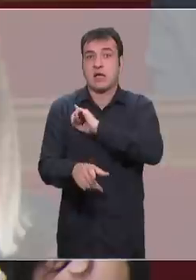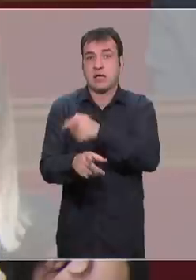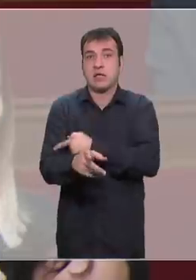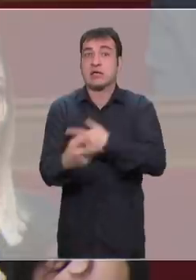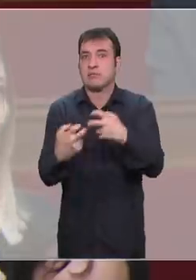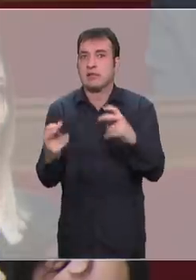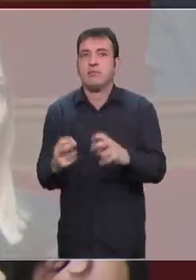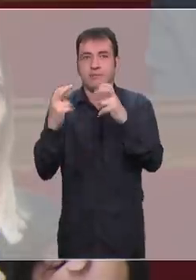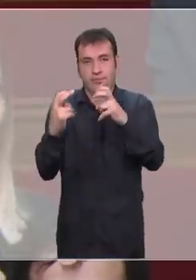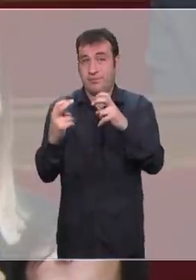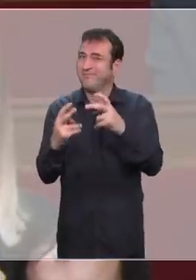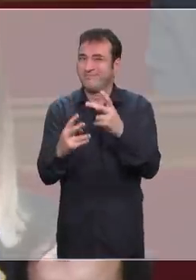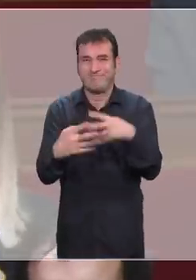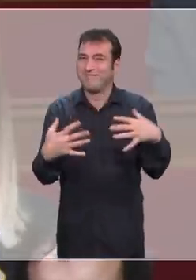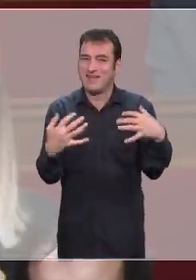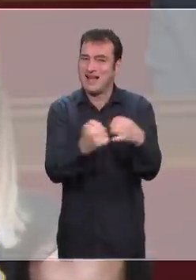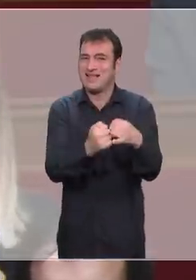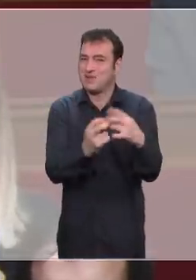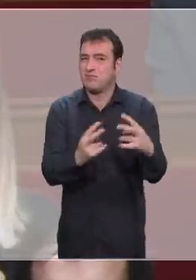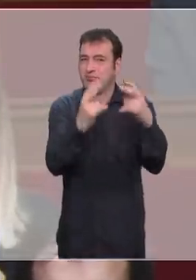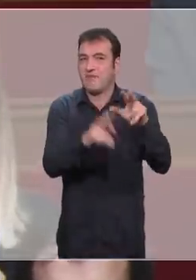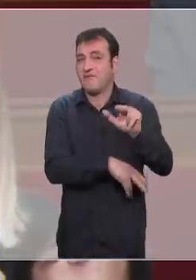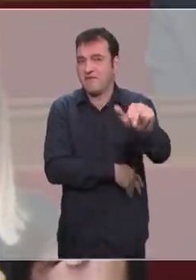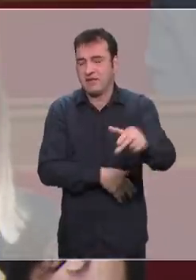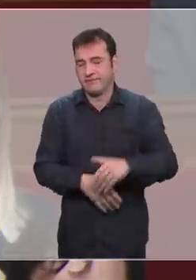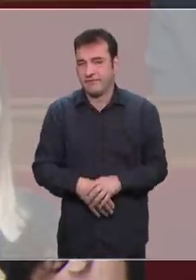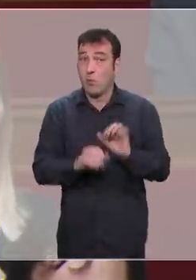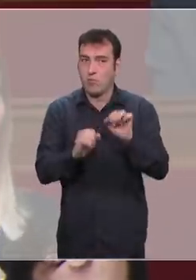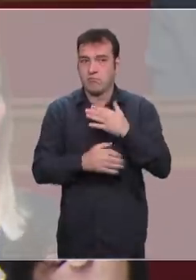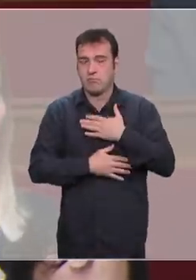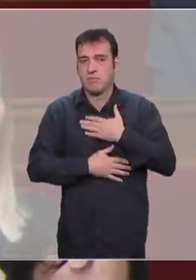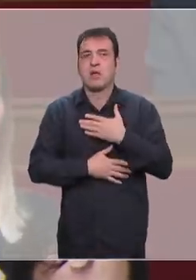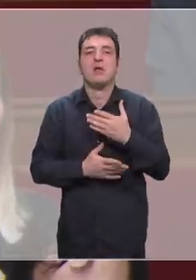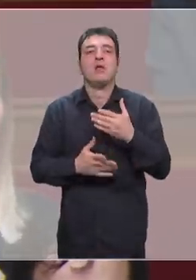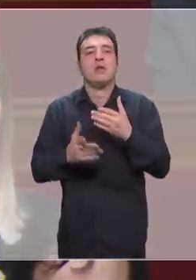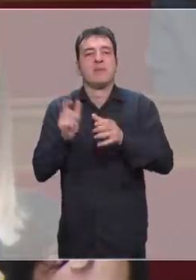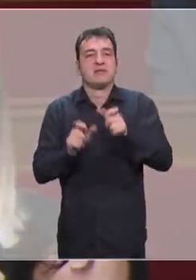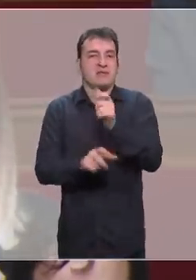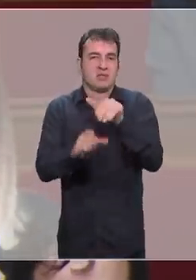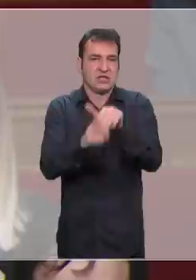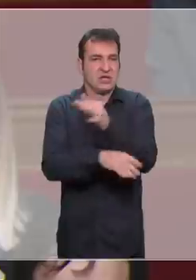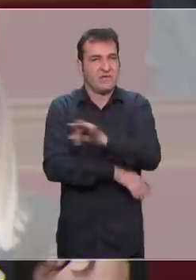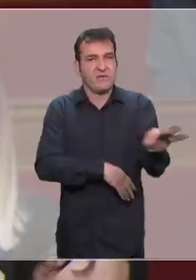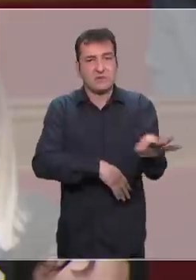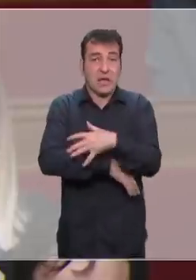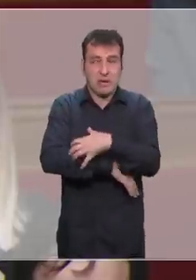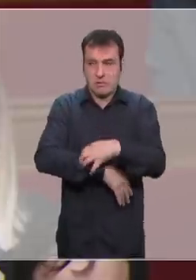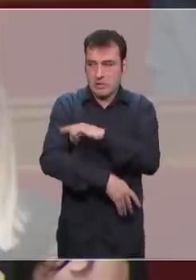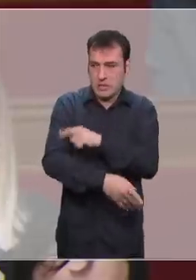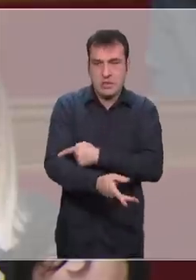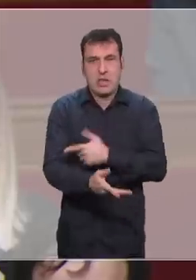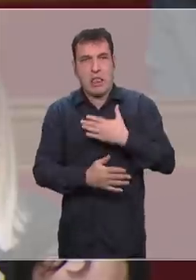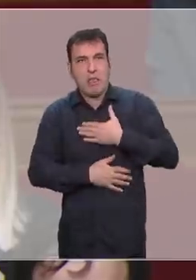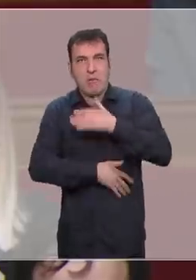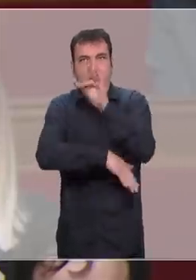ces accidents est hélas fortement à craindre. Les Français sont plongés dans la précarité énergétique, la crainte de factures impayées et